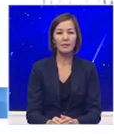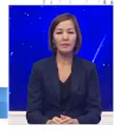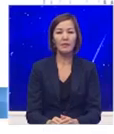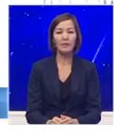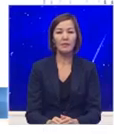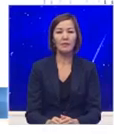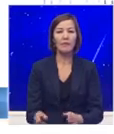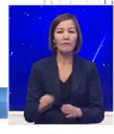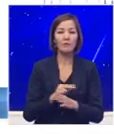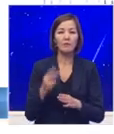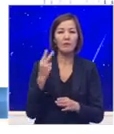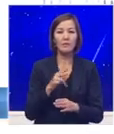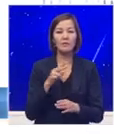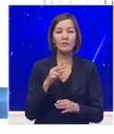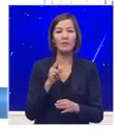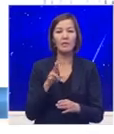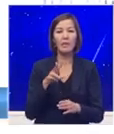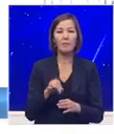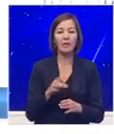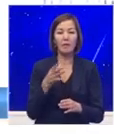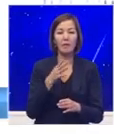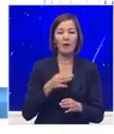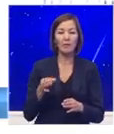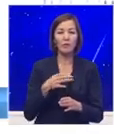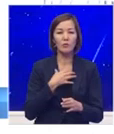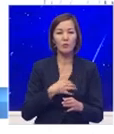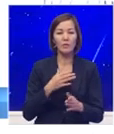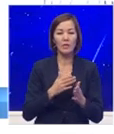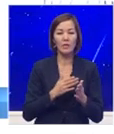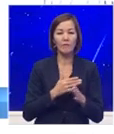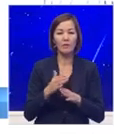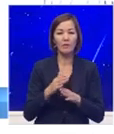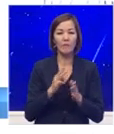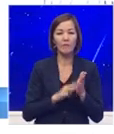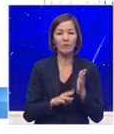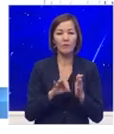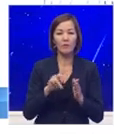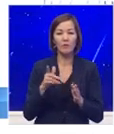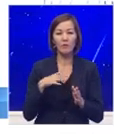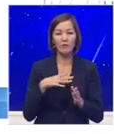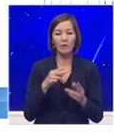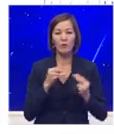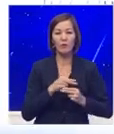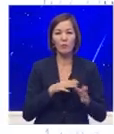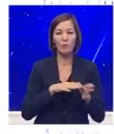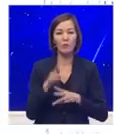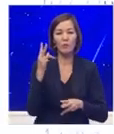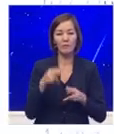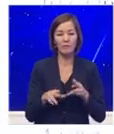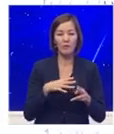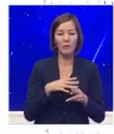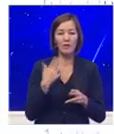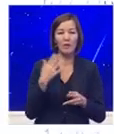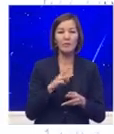свыше 20 километров дорог областного значения было выделено около 800 миллионов тенге работы полностью завершены